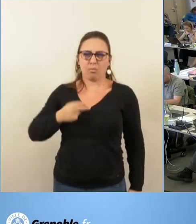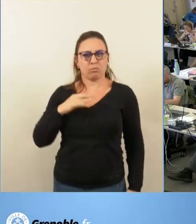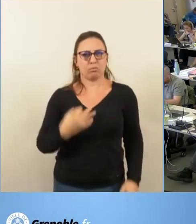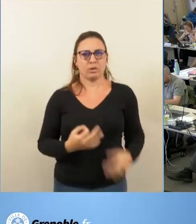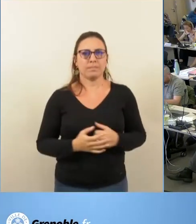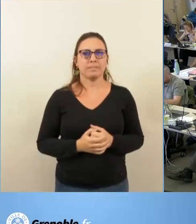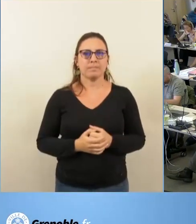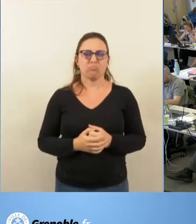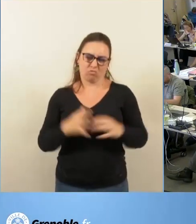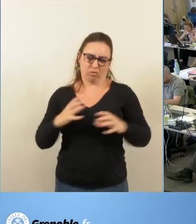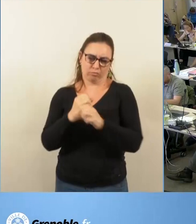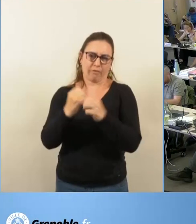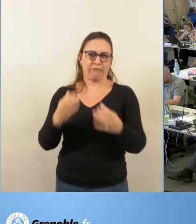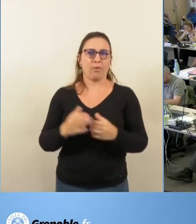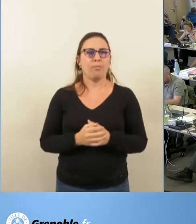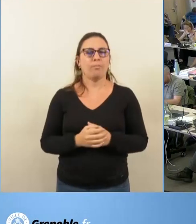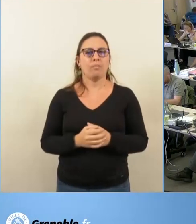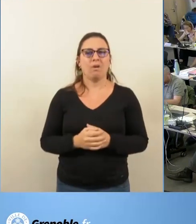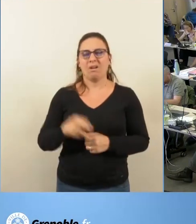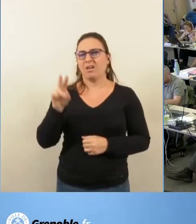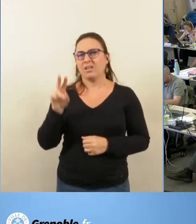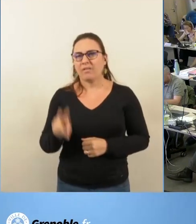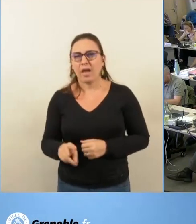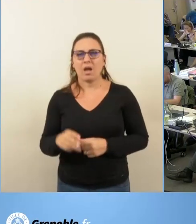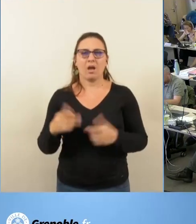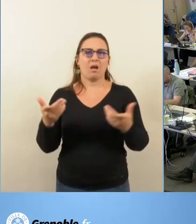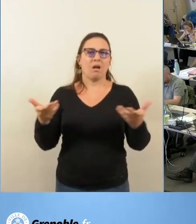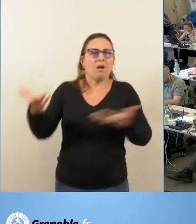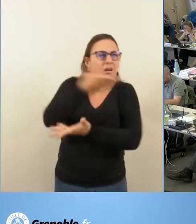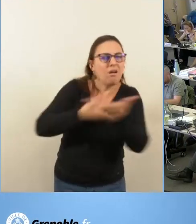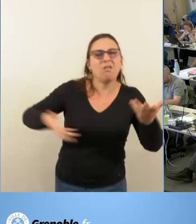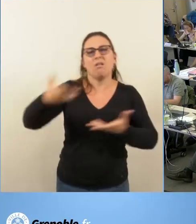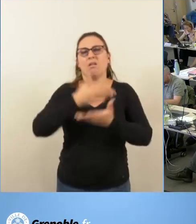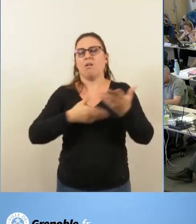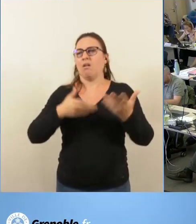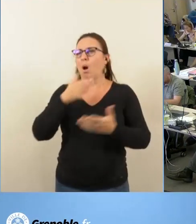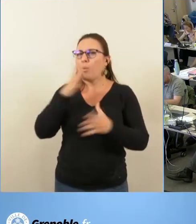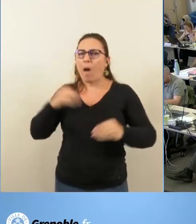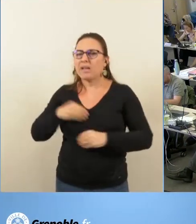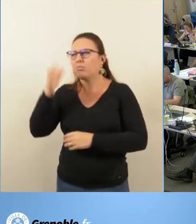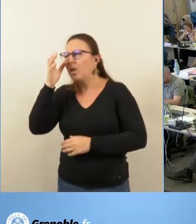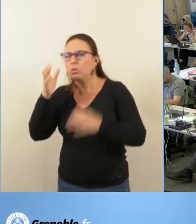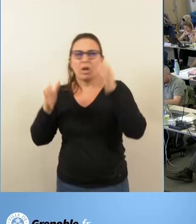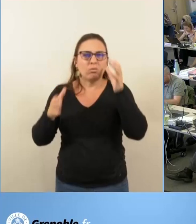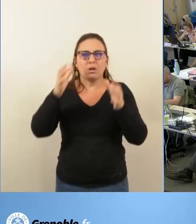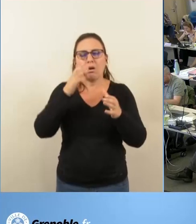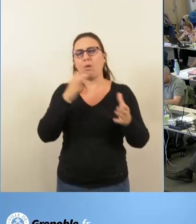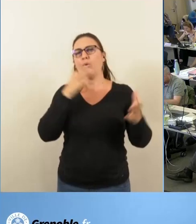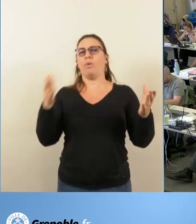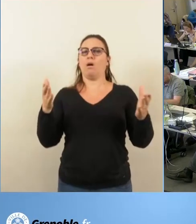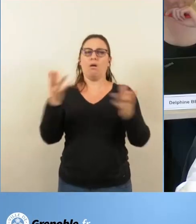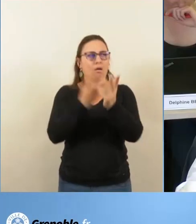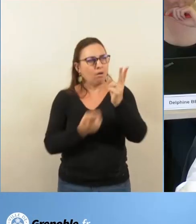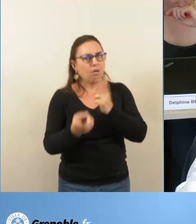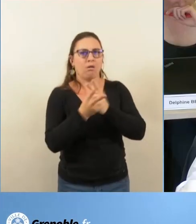ce que je voulais dire et ce n'est pas digne donc d'entendre un certain nombre donc des d'échanges nous représentants quand même les Grenoblois et